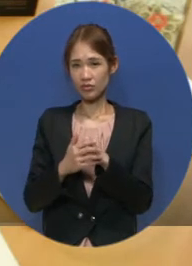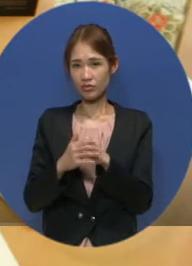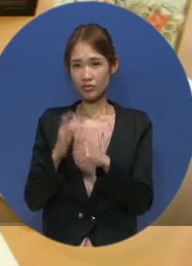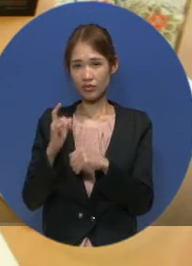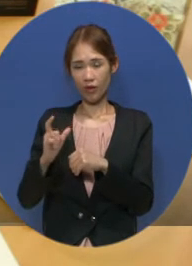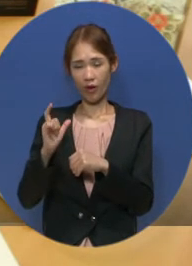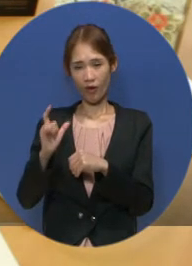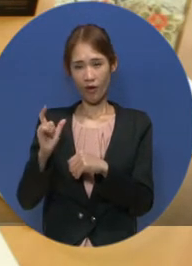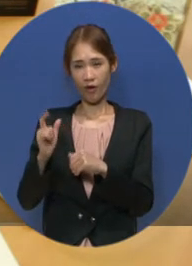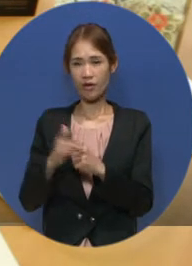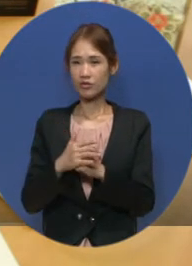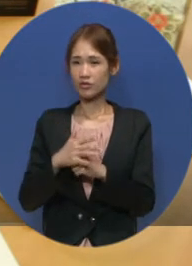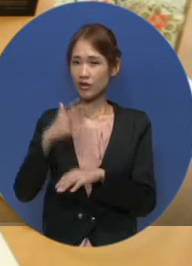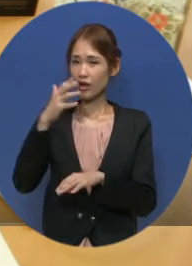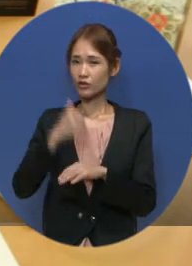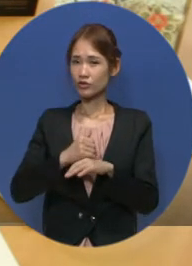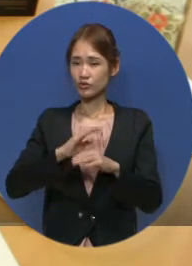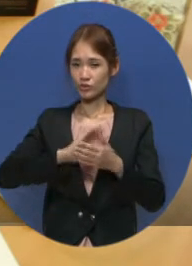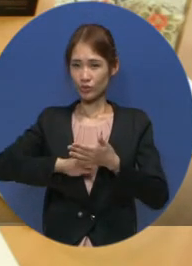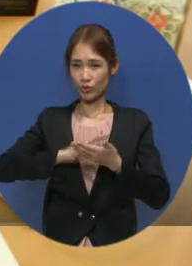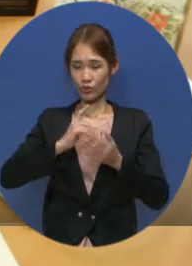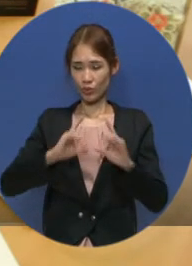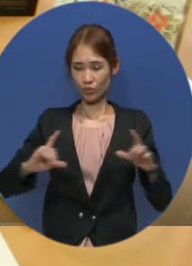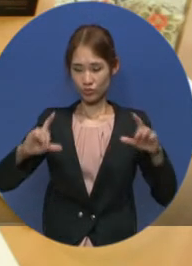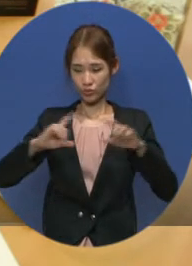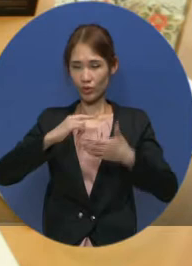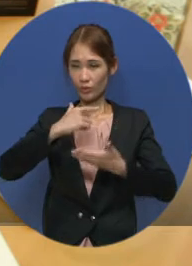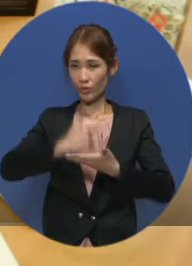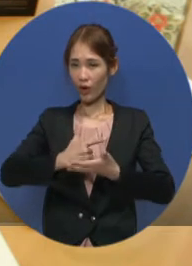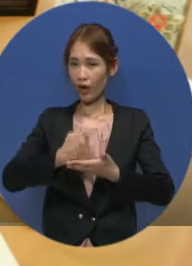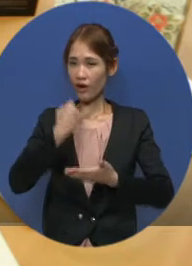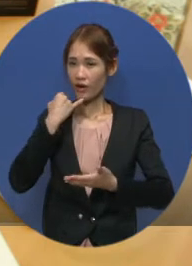튼튼한 거예요. 그래서 나중에 노트북을 세우면 튼튼하더라고요.